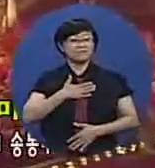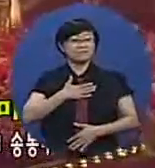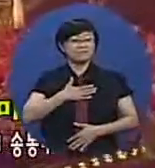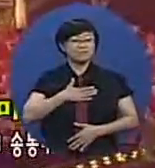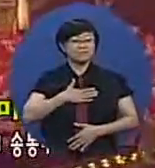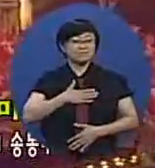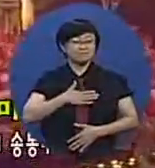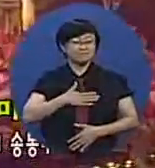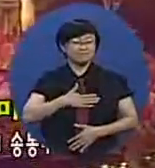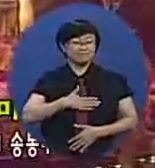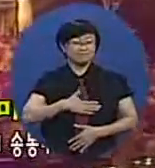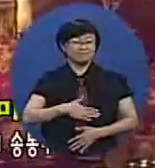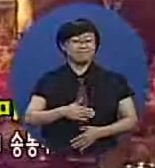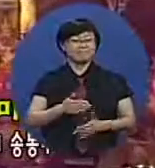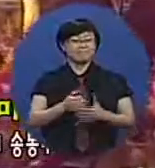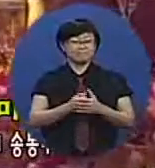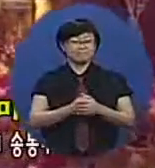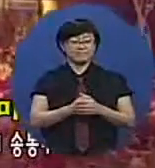알겠어요